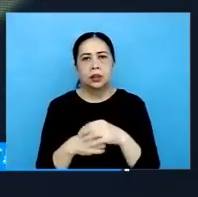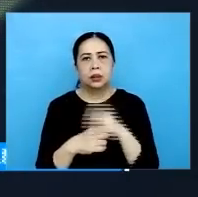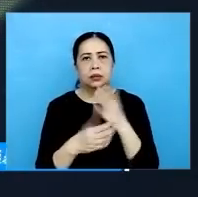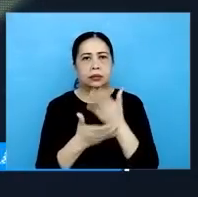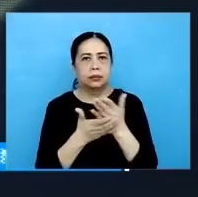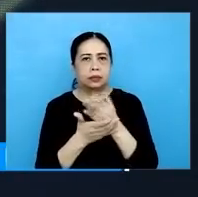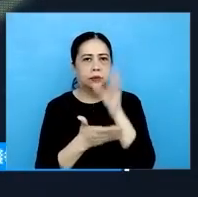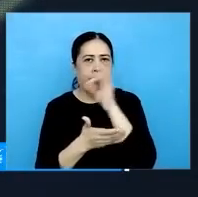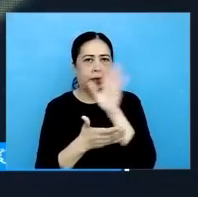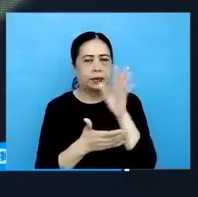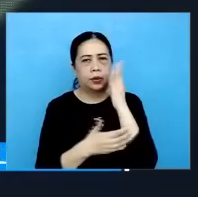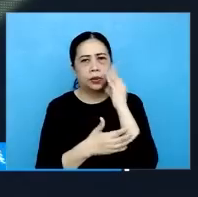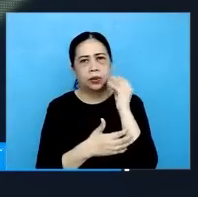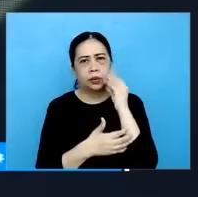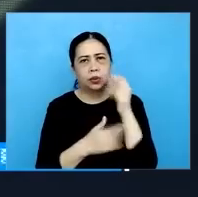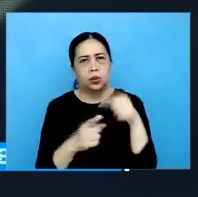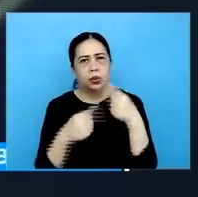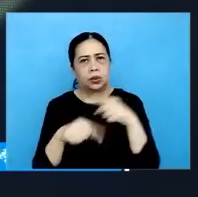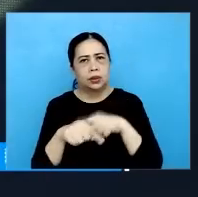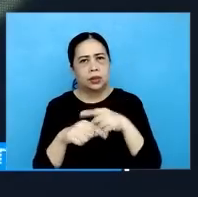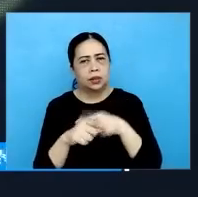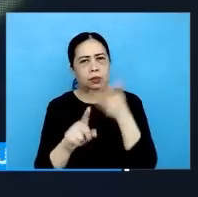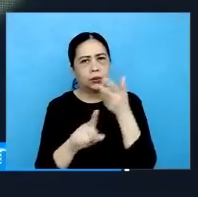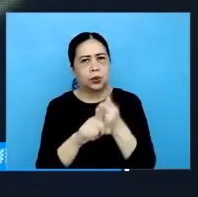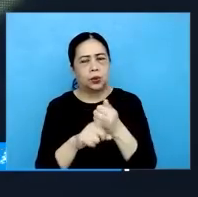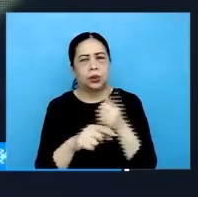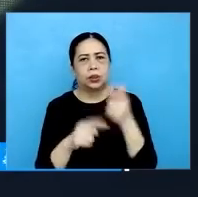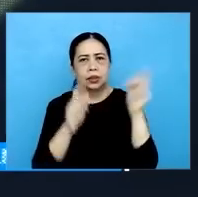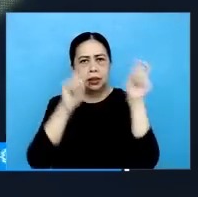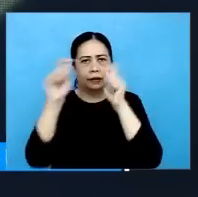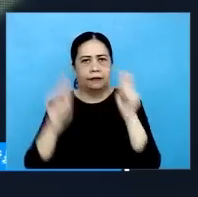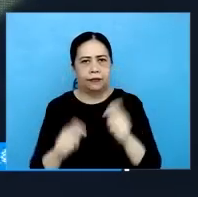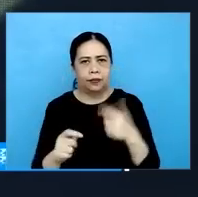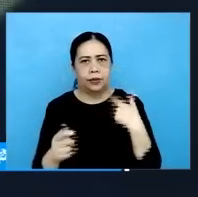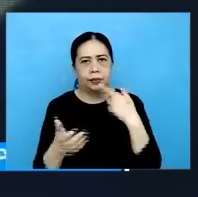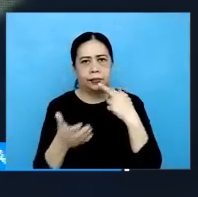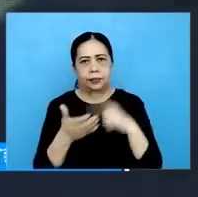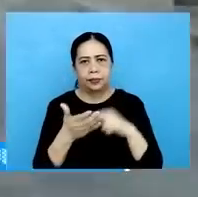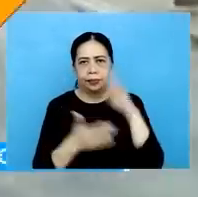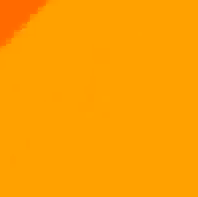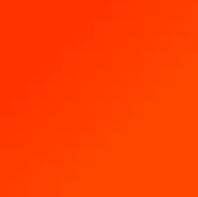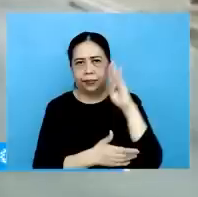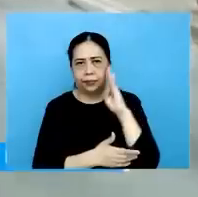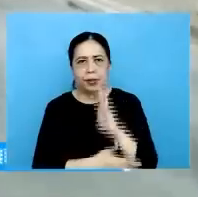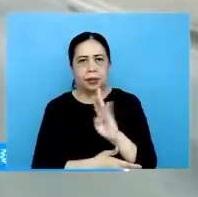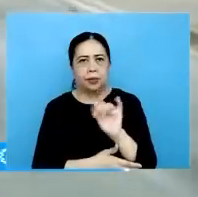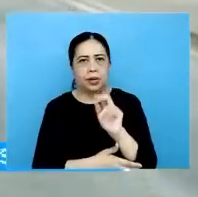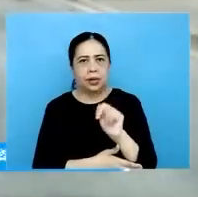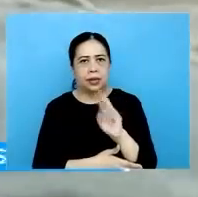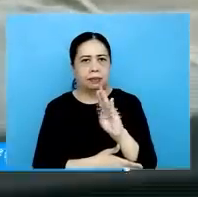gitna ng hagupit ng bagyo. Nasa frontline ng balitang yan si Brian Basa.